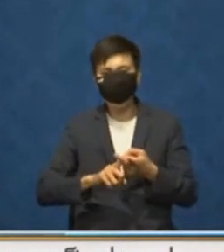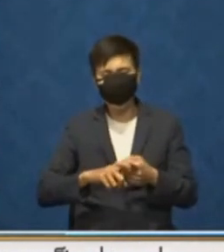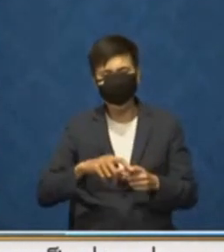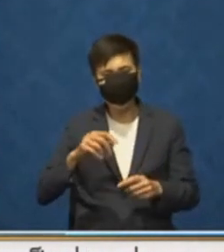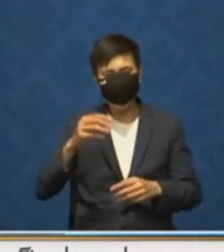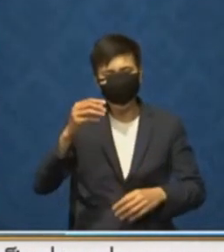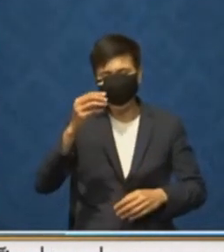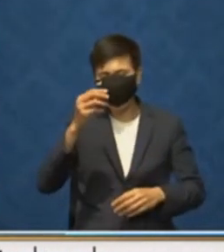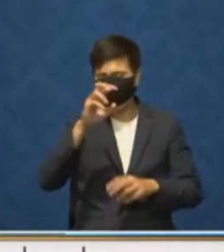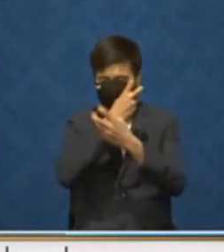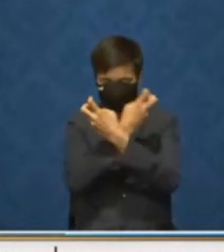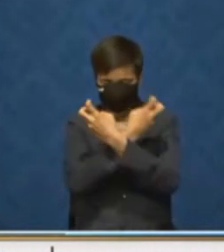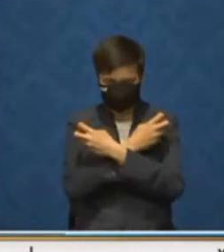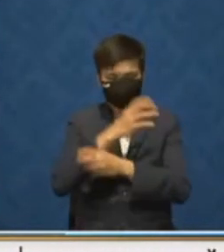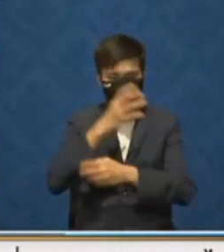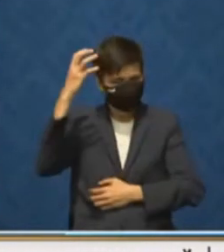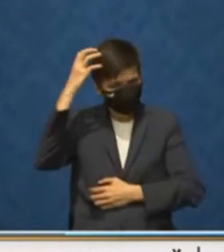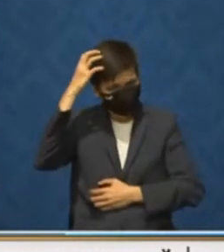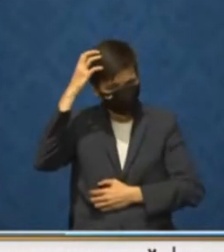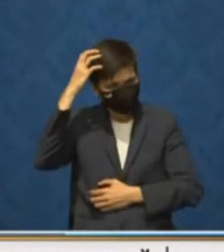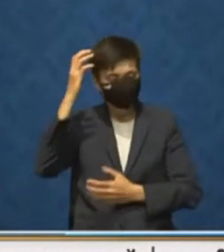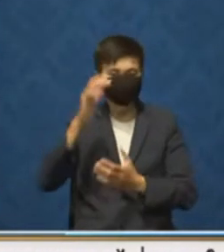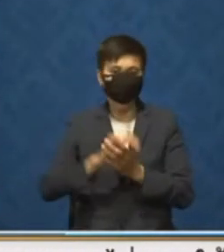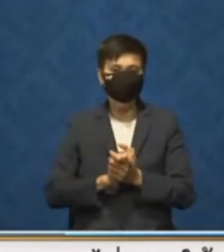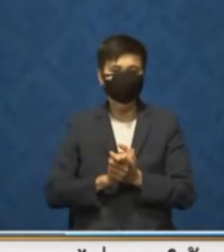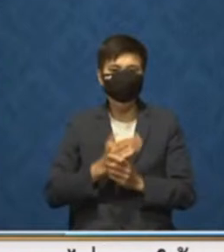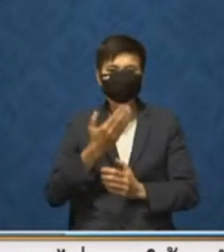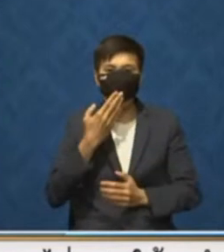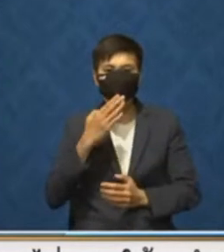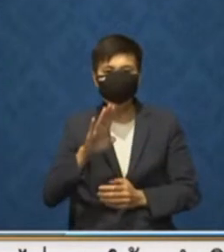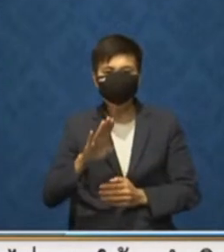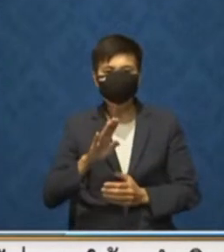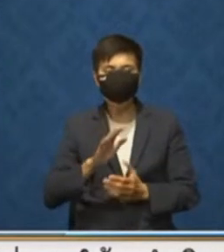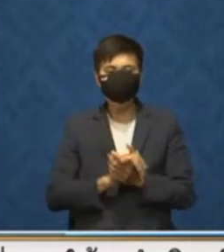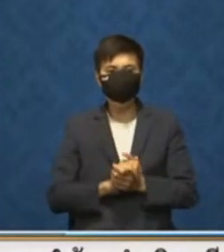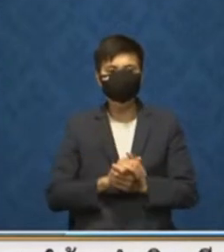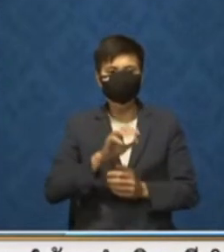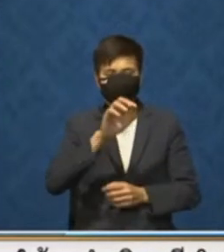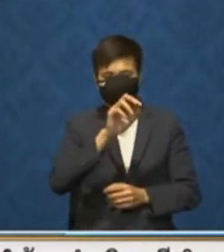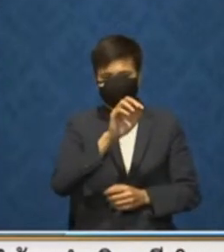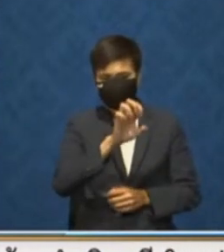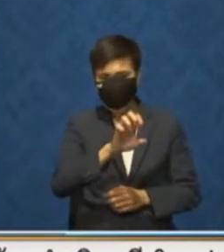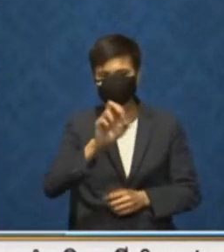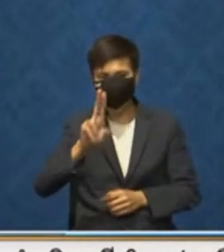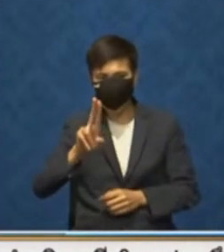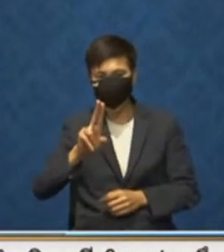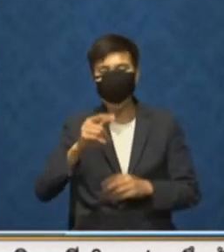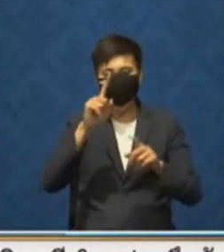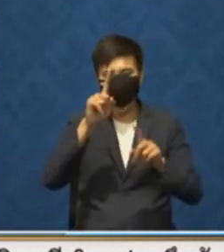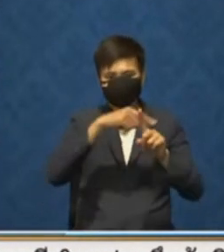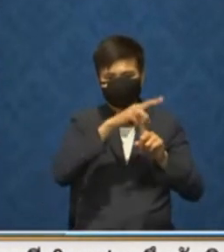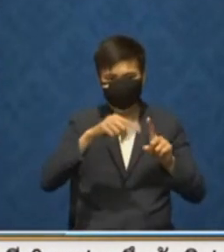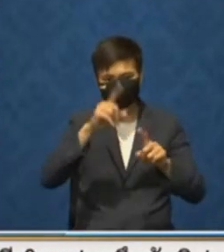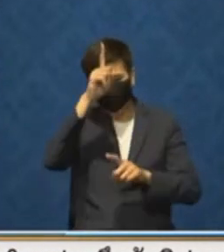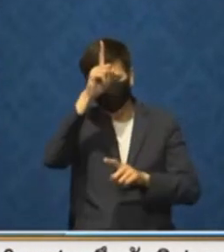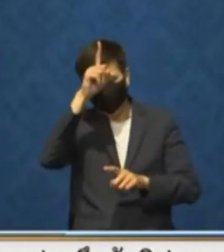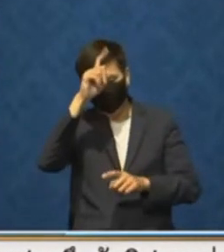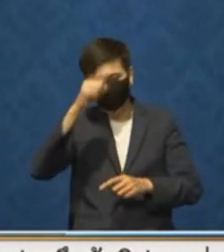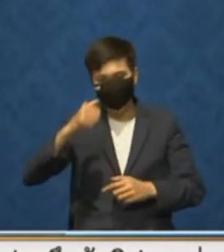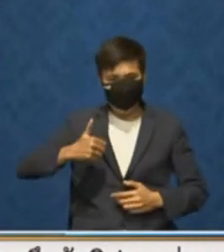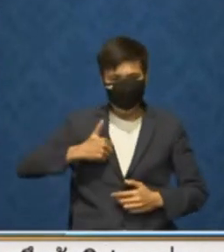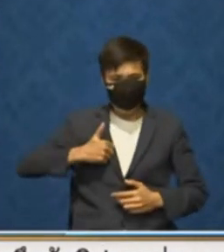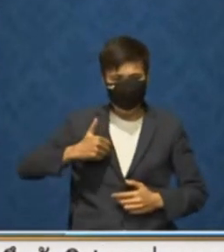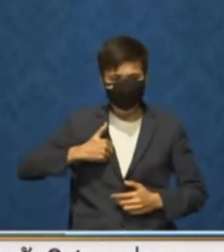ลาบราซิลเนเธอร์แลนด์สเปน EUอังกฤษเยอะจะเป็นแคนาดาแม้แต่กระทั่ง